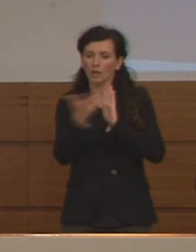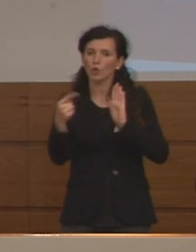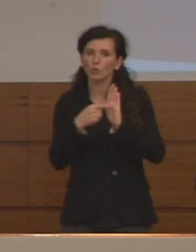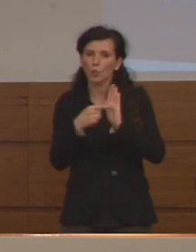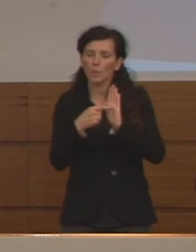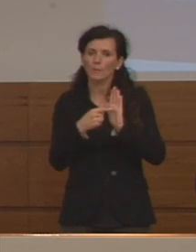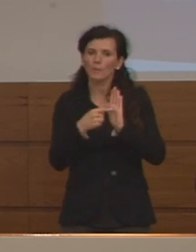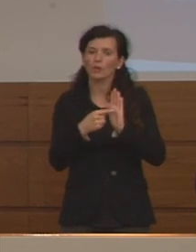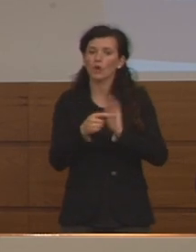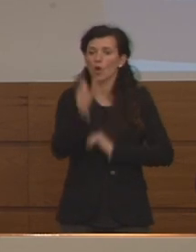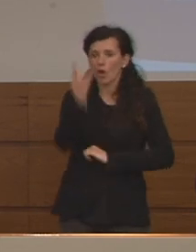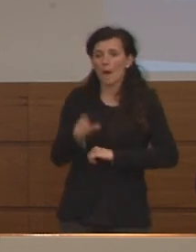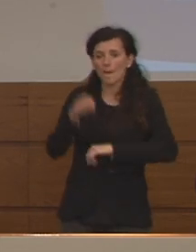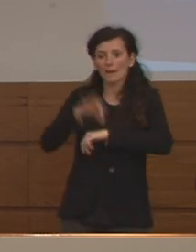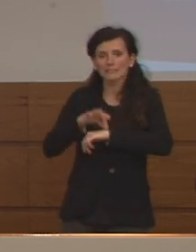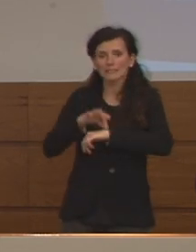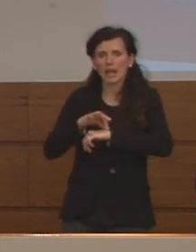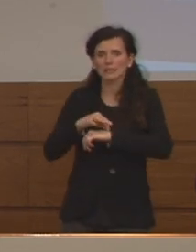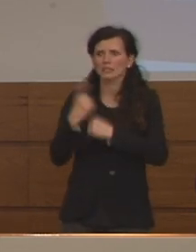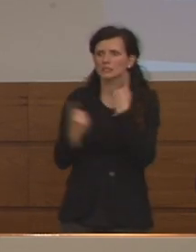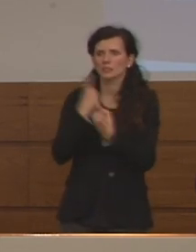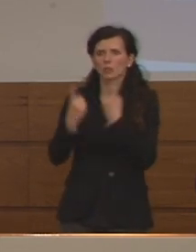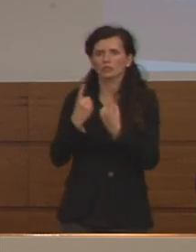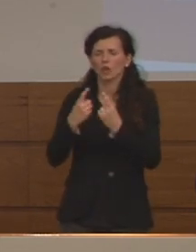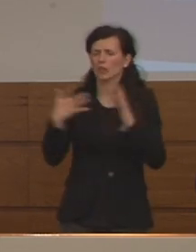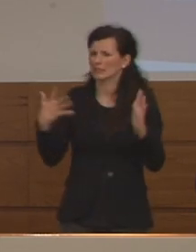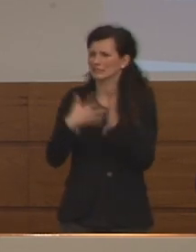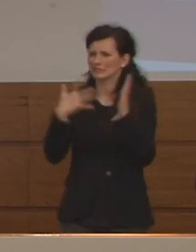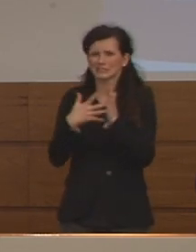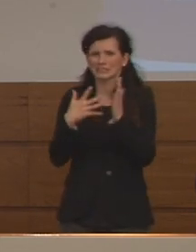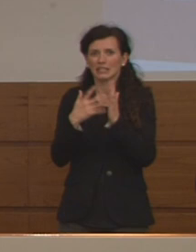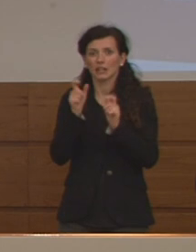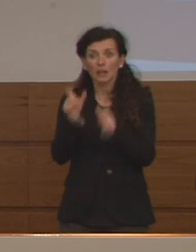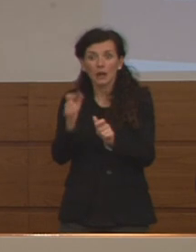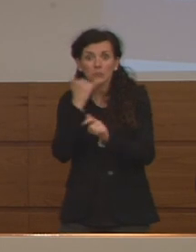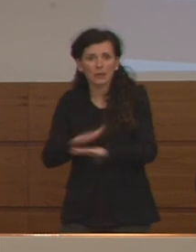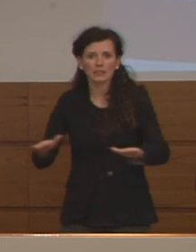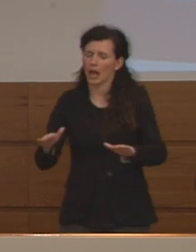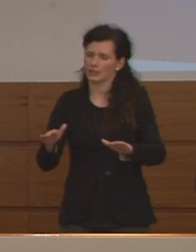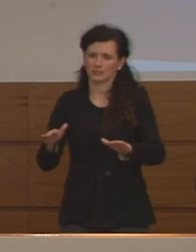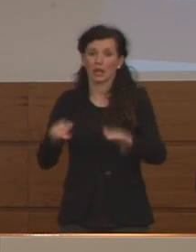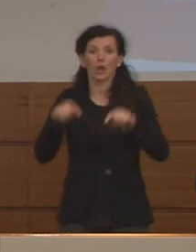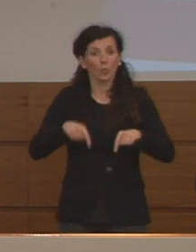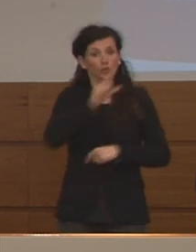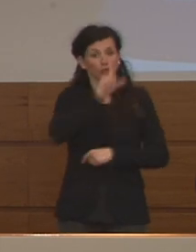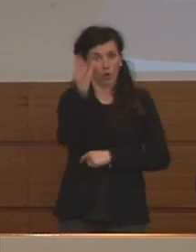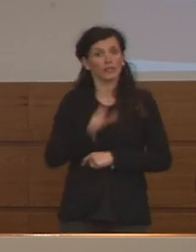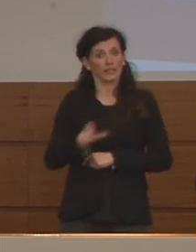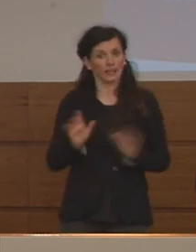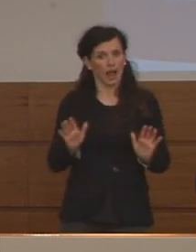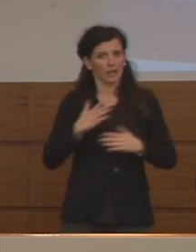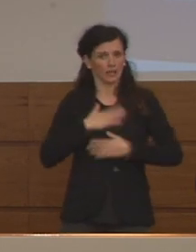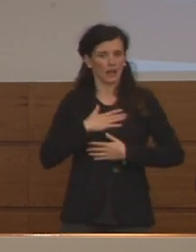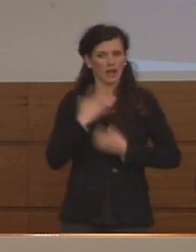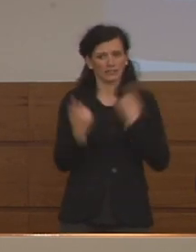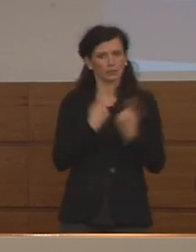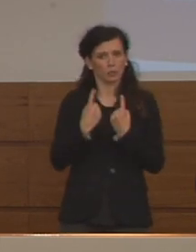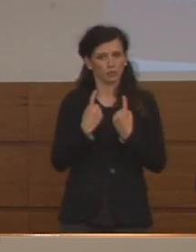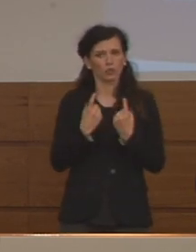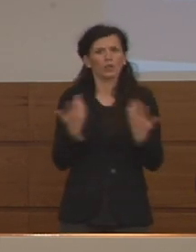pazienti critici in età pediatrica ma questo in italia questo ci tengo a sottolinearlo nel senso che se è